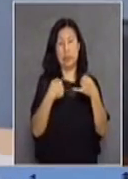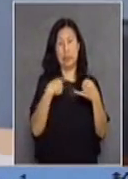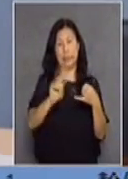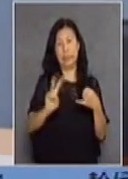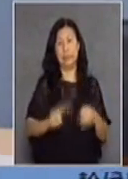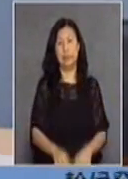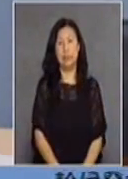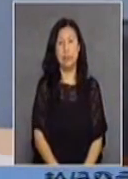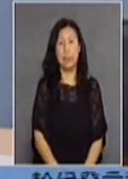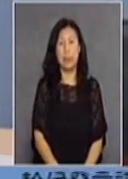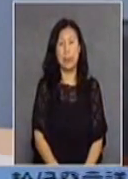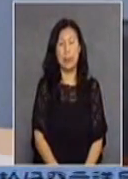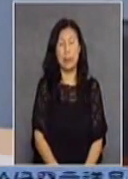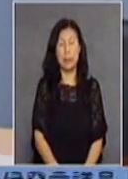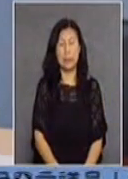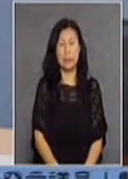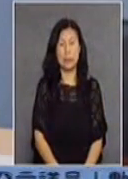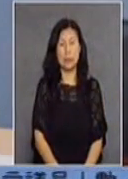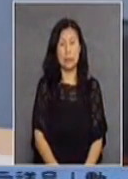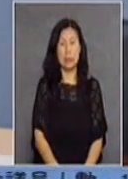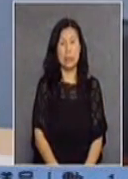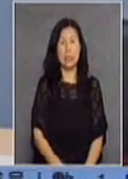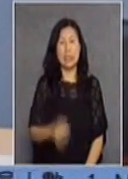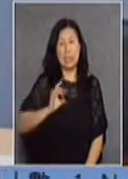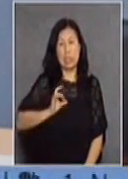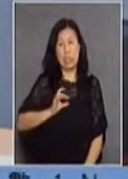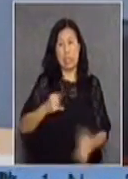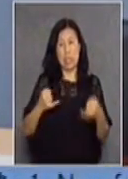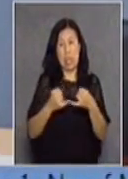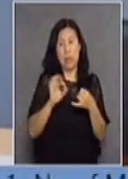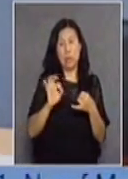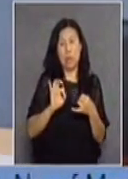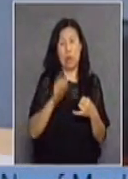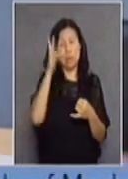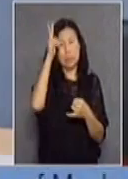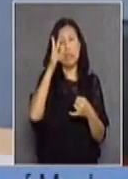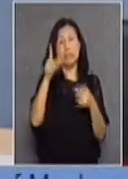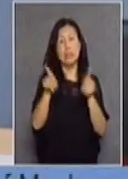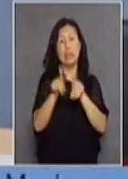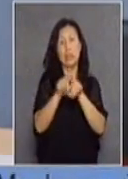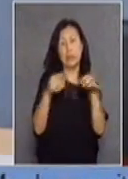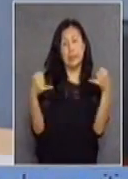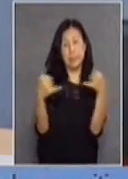啦，雖然間唔係呢個私敵，都係政敵。嗱，呢個